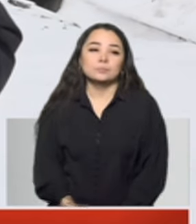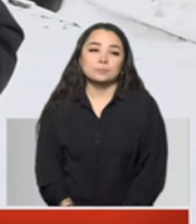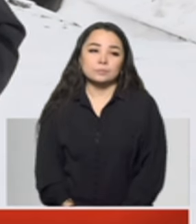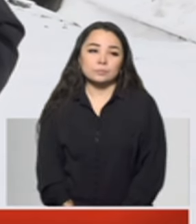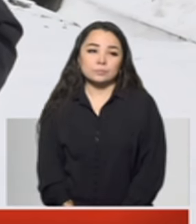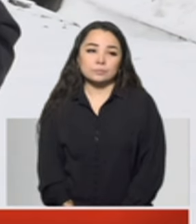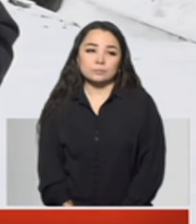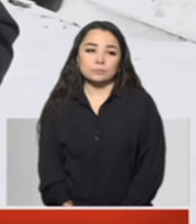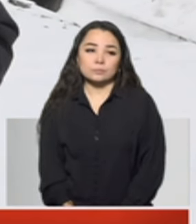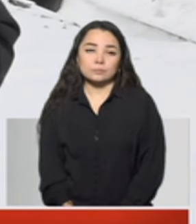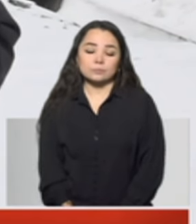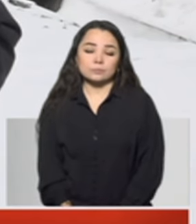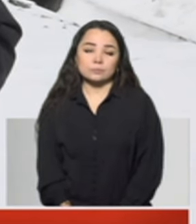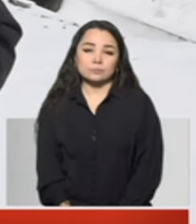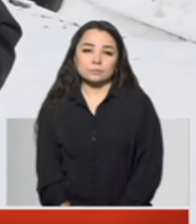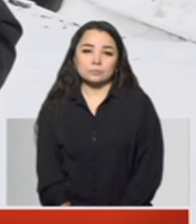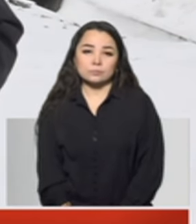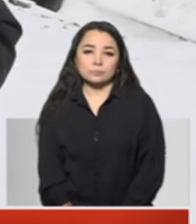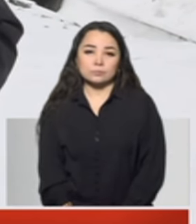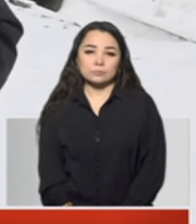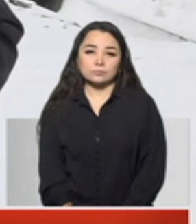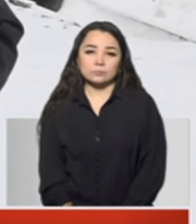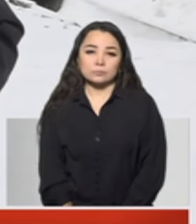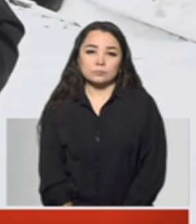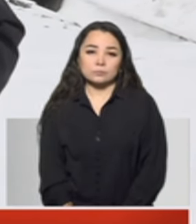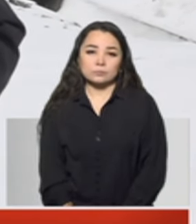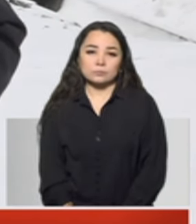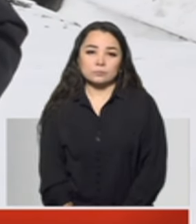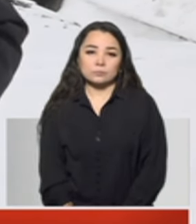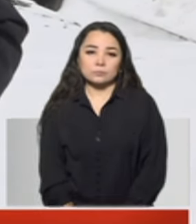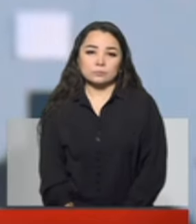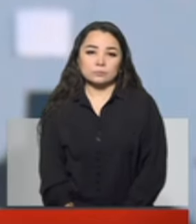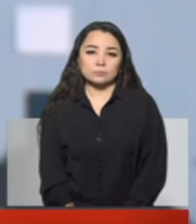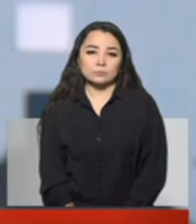Бекзат Сәбитұлы, Қазақстан ұлттық телеарнасы, Қарағанды облысынан.